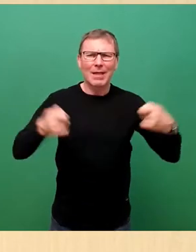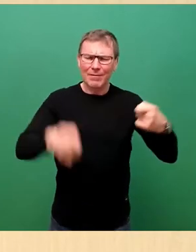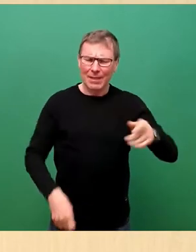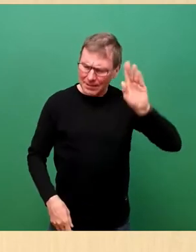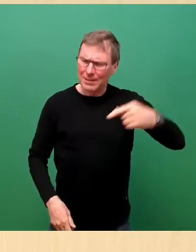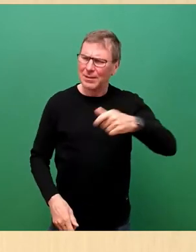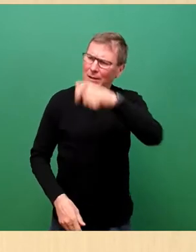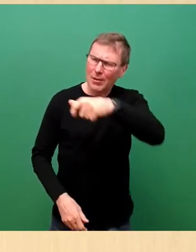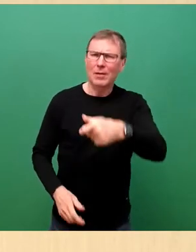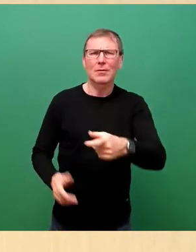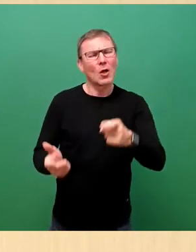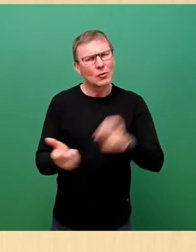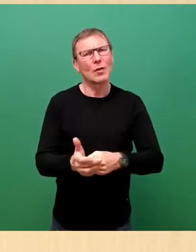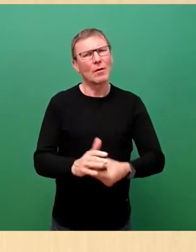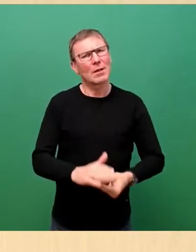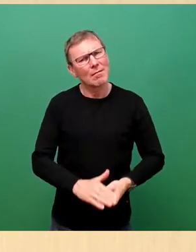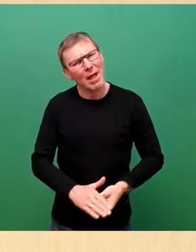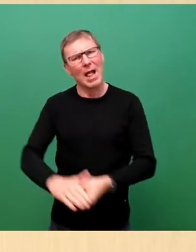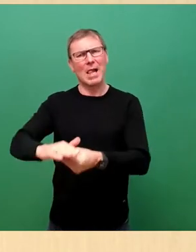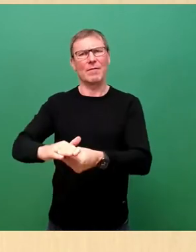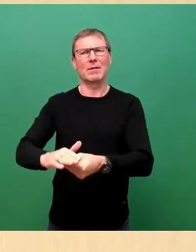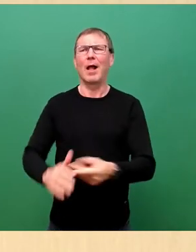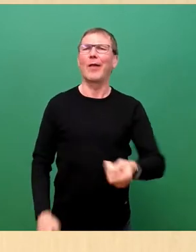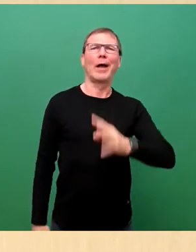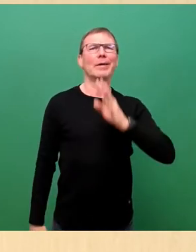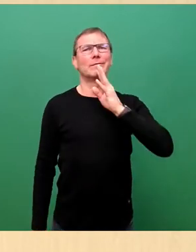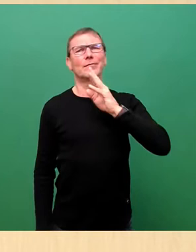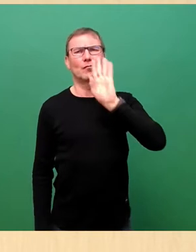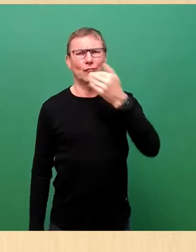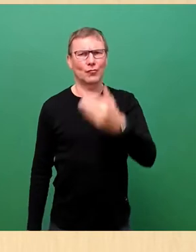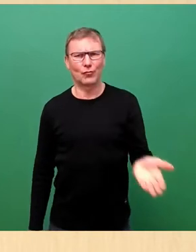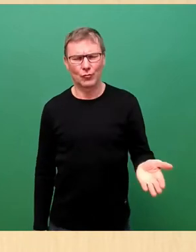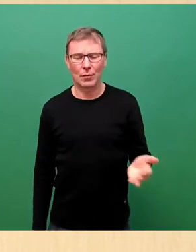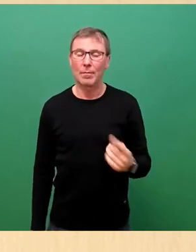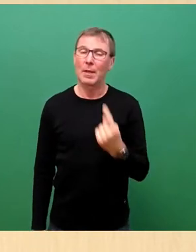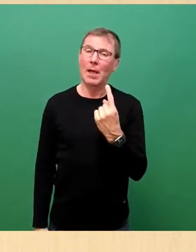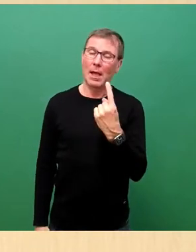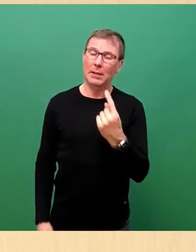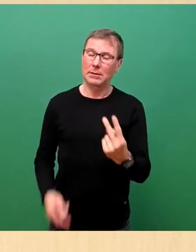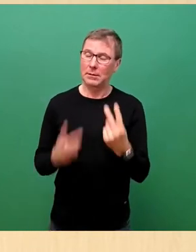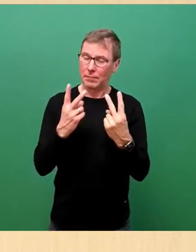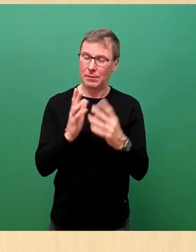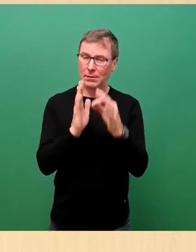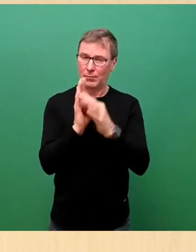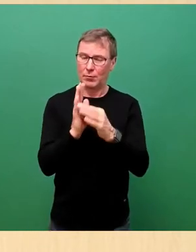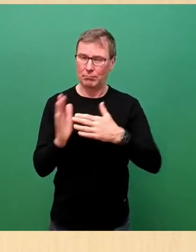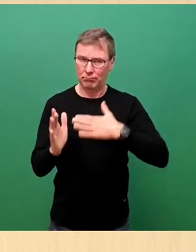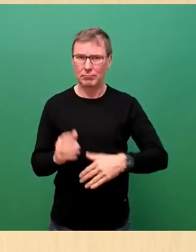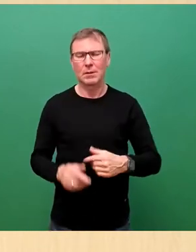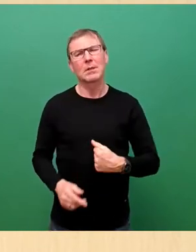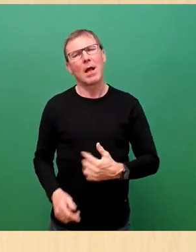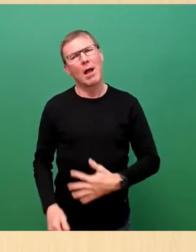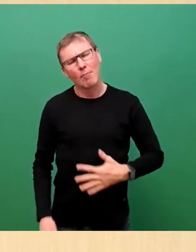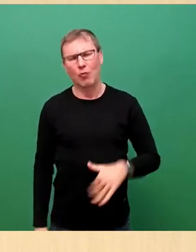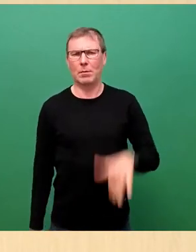Leuten sofort zu helfen, als hier Lippenbekenntnisse zu machen. Und ein, was ist mir auch noch mal ganz wichtig, ich habe Bauchschmerzen, wenn